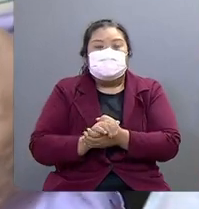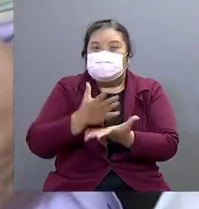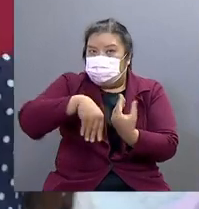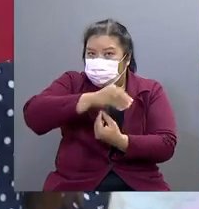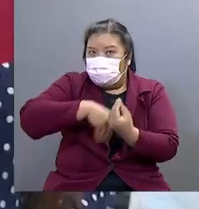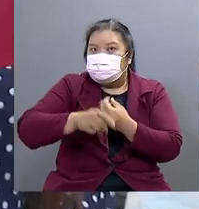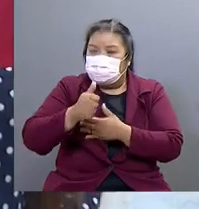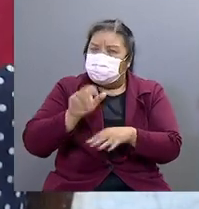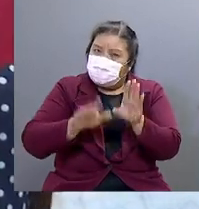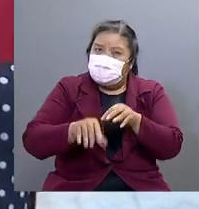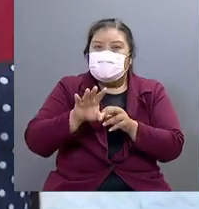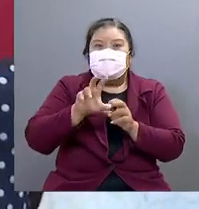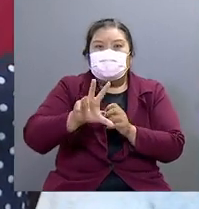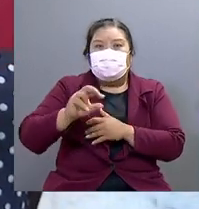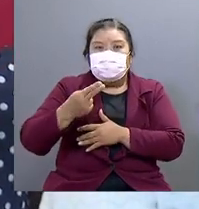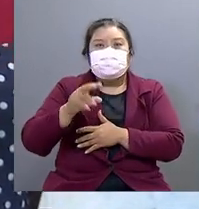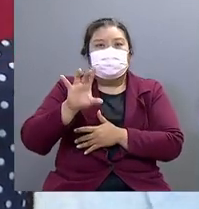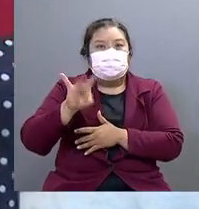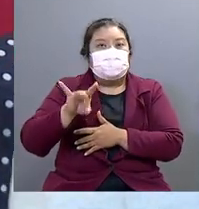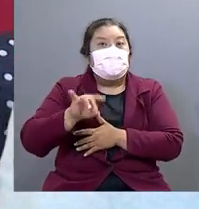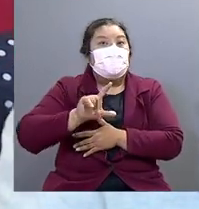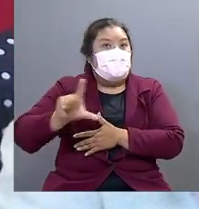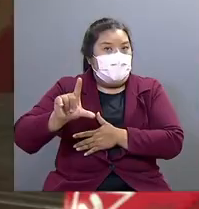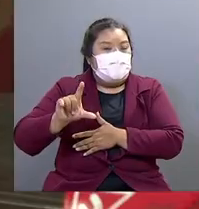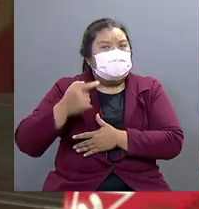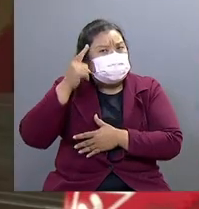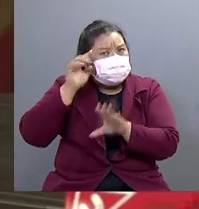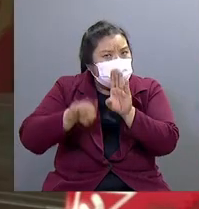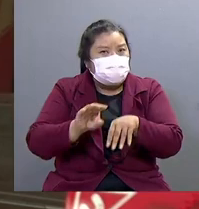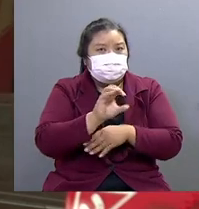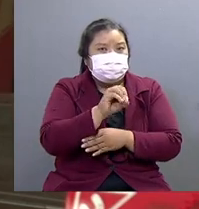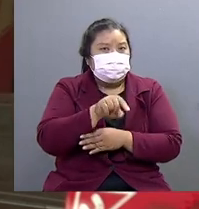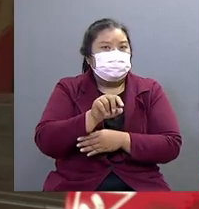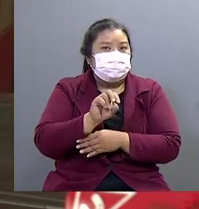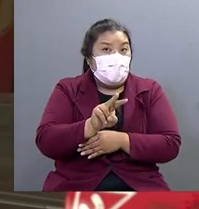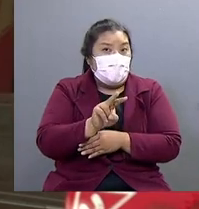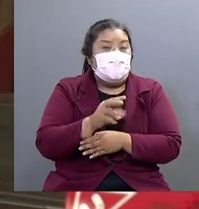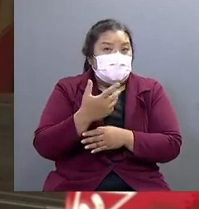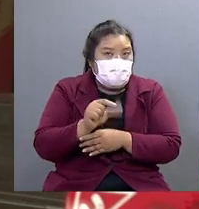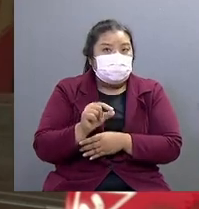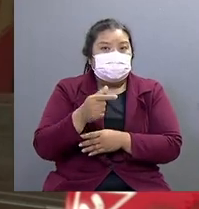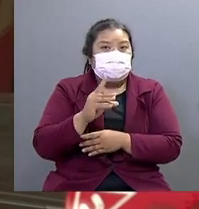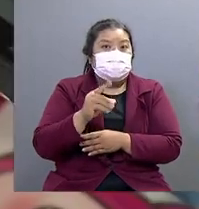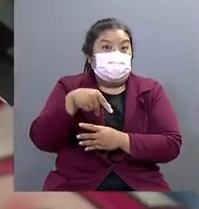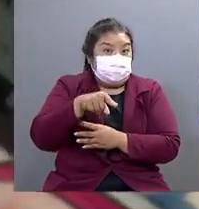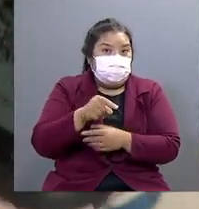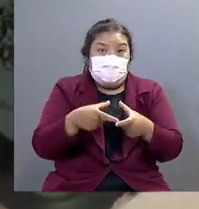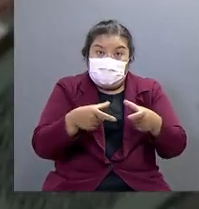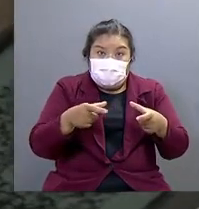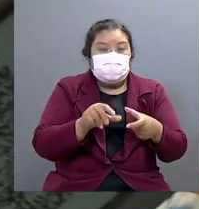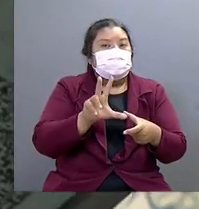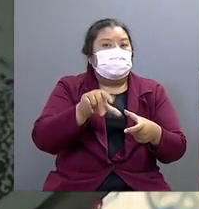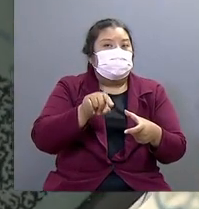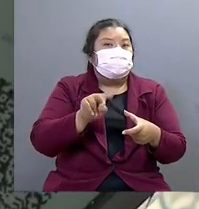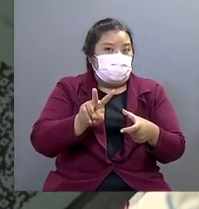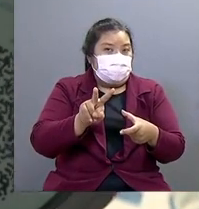อยกว่า 38,000 ล้านบาทคิดเป็นร้อยละ 0.2 GDP ทั้งปีจะขยายตัวที่ร้อยละ 3.2 ค่ะล่า